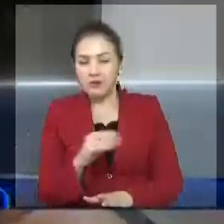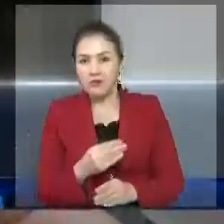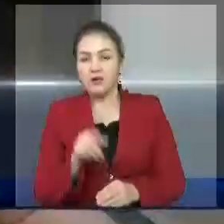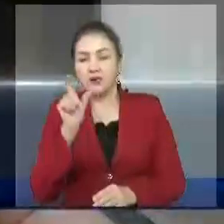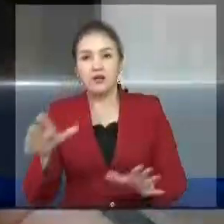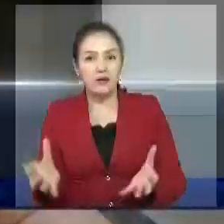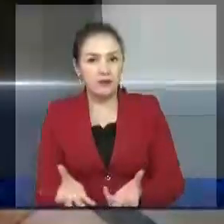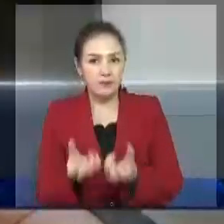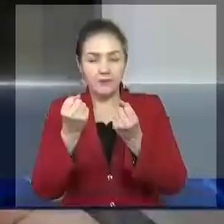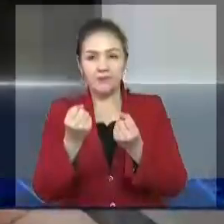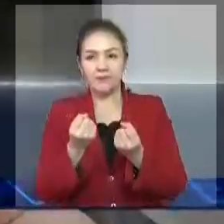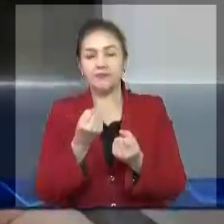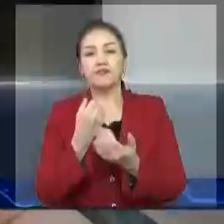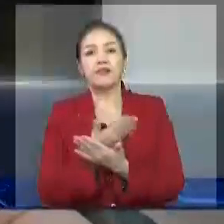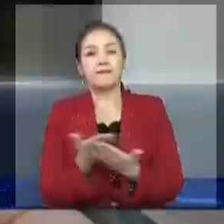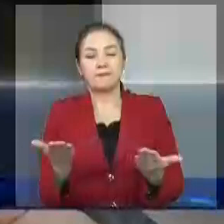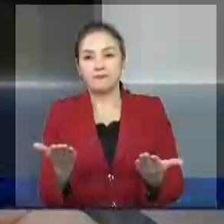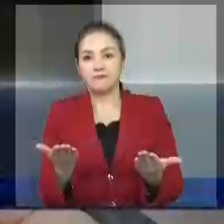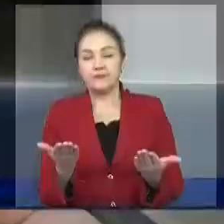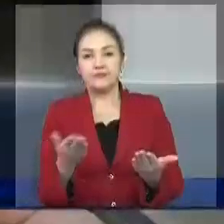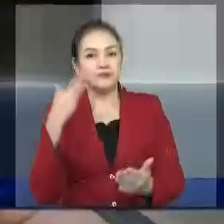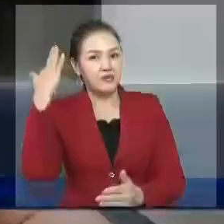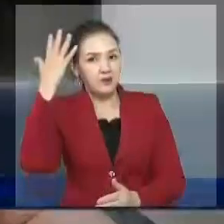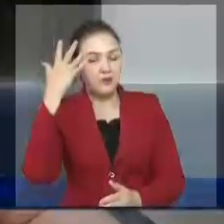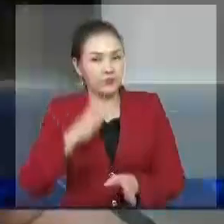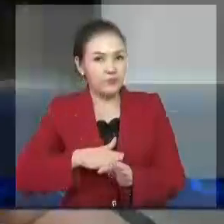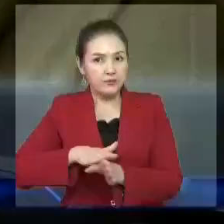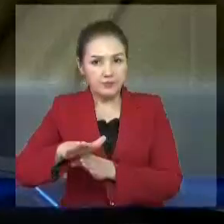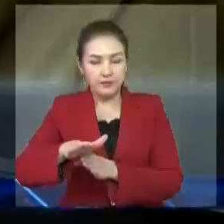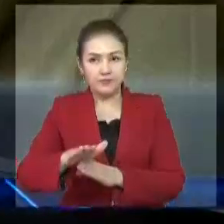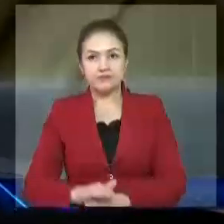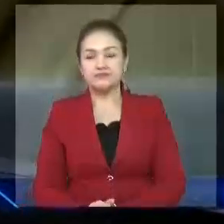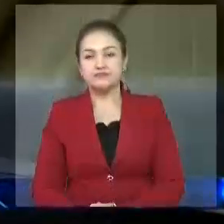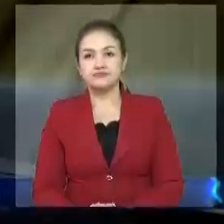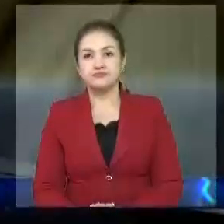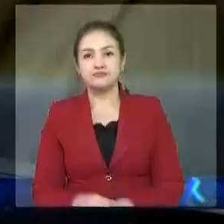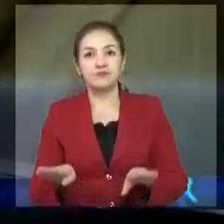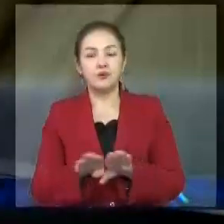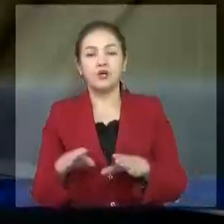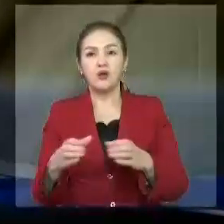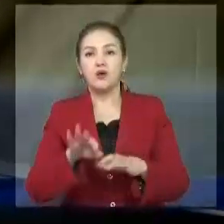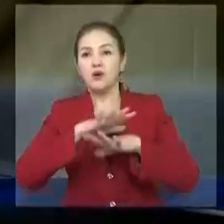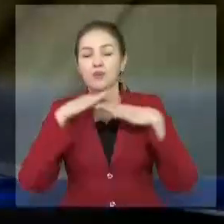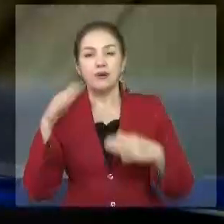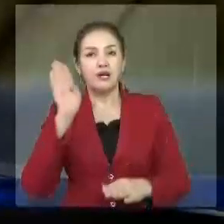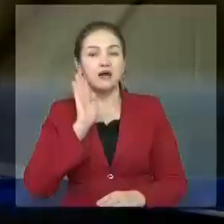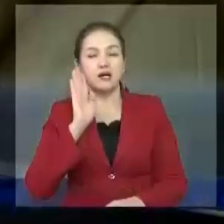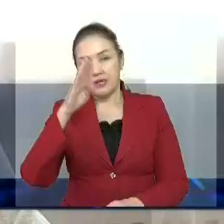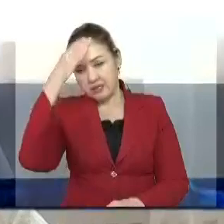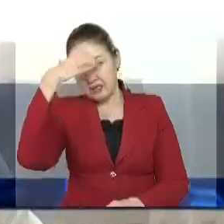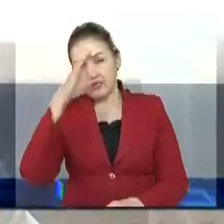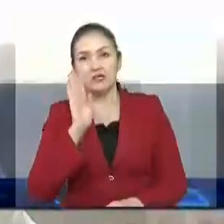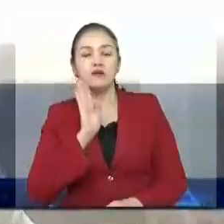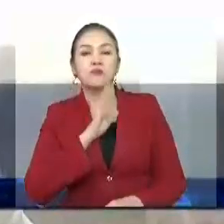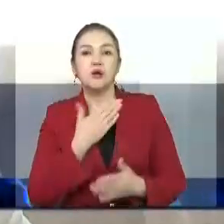кісіге қолдау көрсетіп, сол кісінің ойын іске асырдық. Бұл жоба көптеген қыз-келіншектерге өз